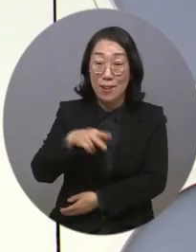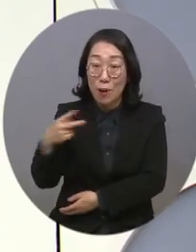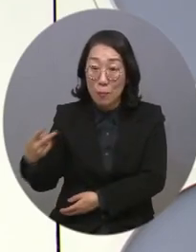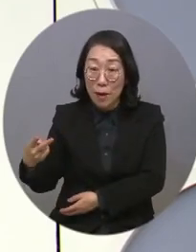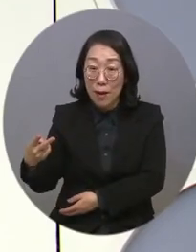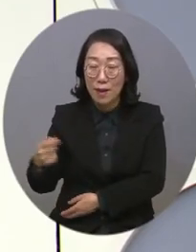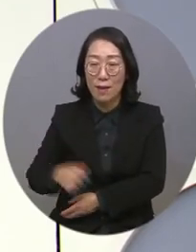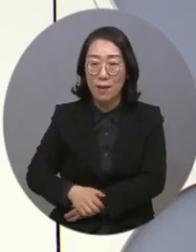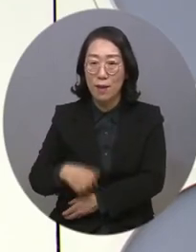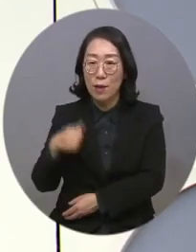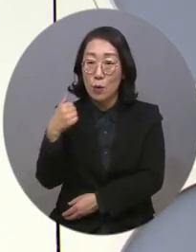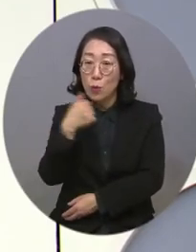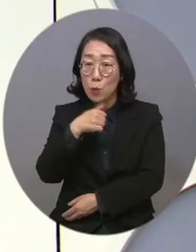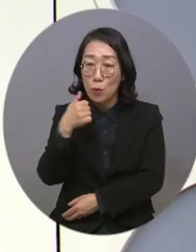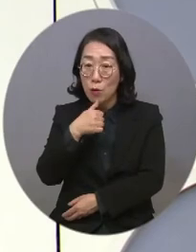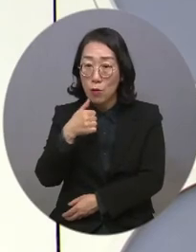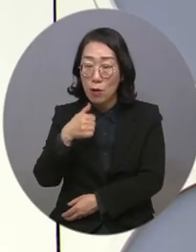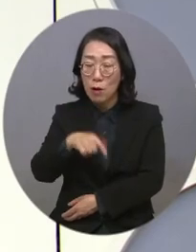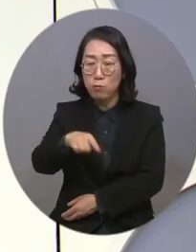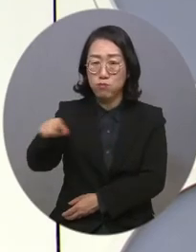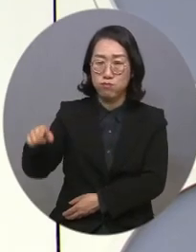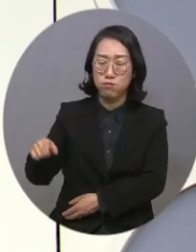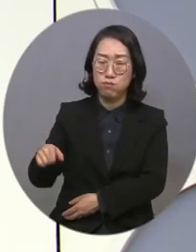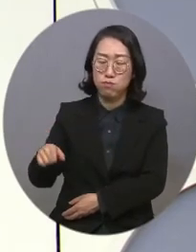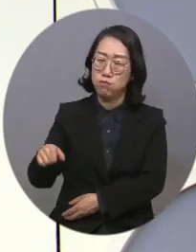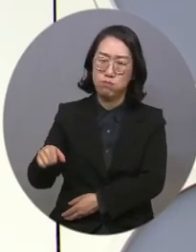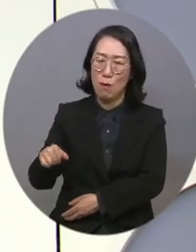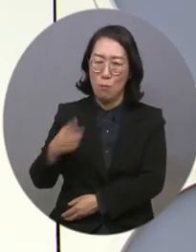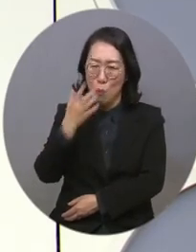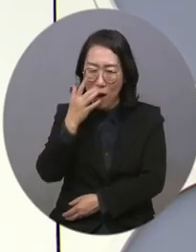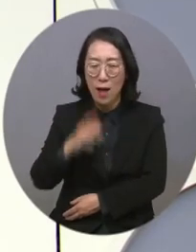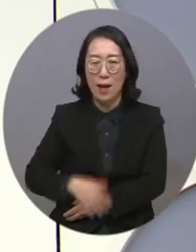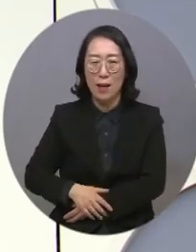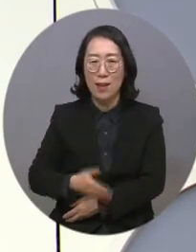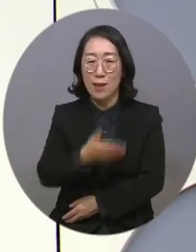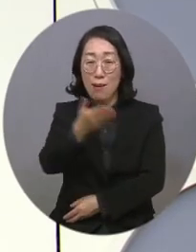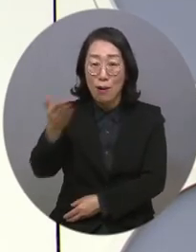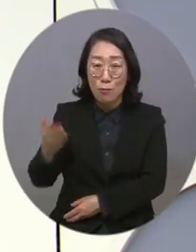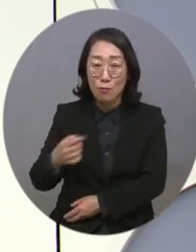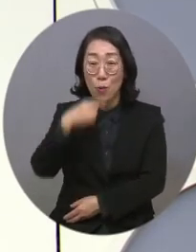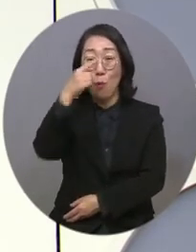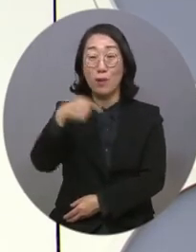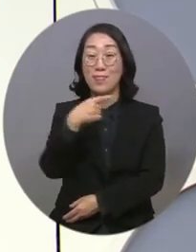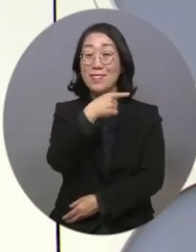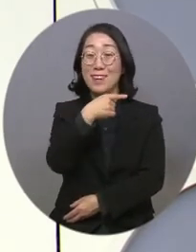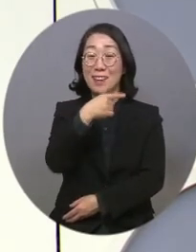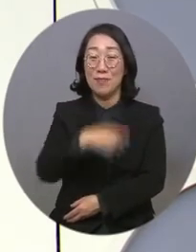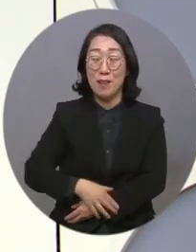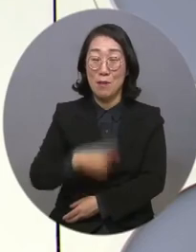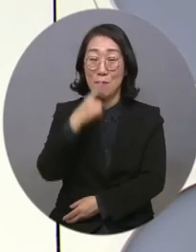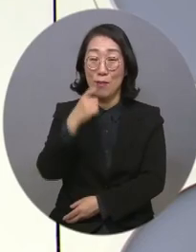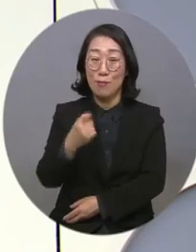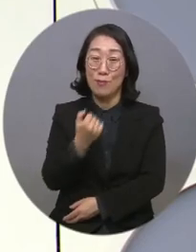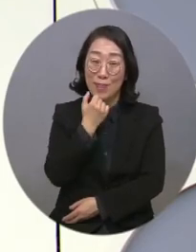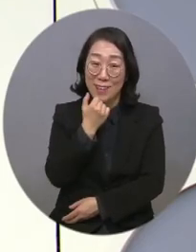중위가 그걸 그대로 번역하면 아무도 웃지 않을 것 같으니까, 예. 여러분들 지금 코쿤 장군이 아주 멋진 이야기를 했는데